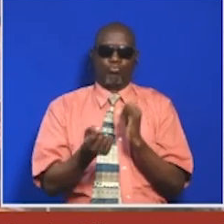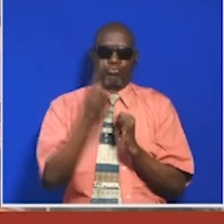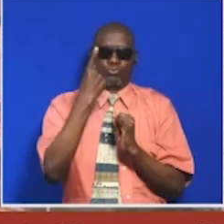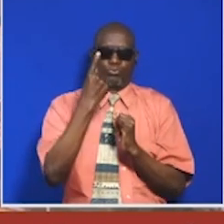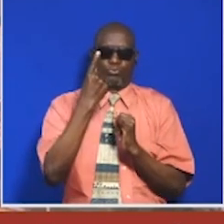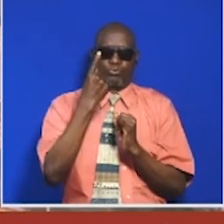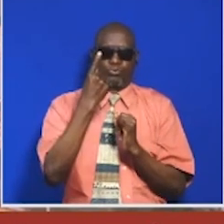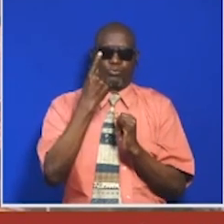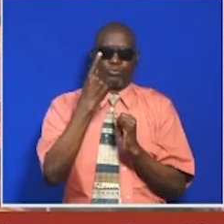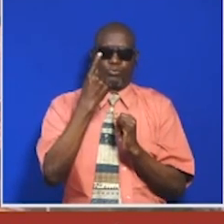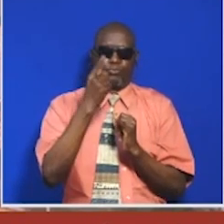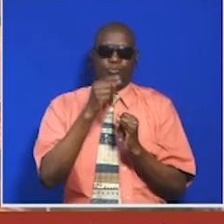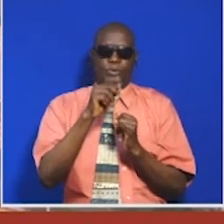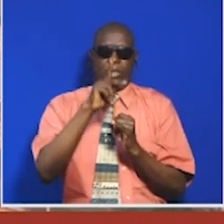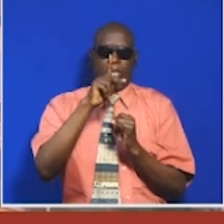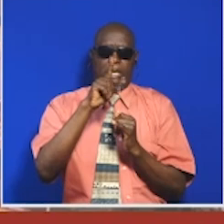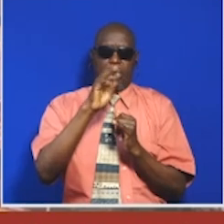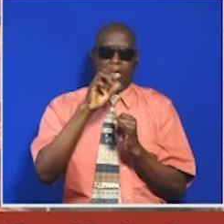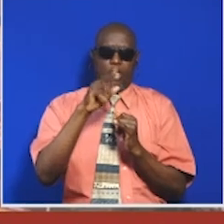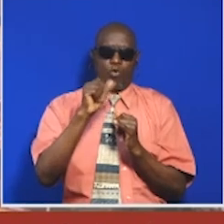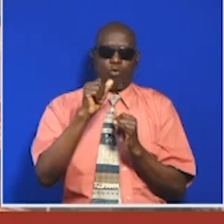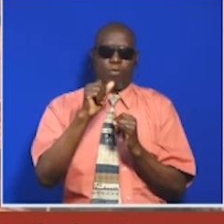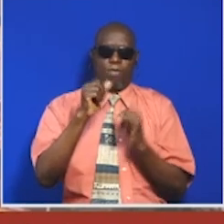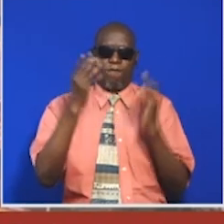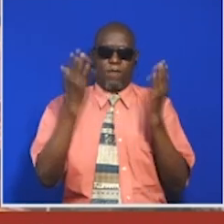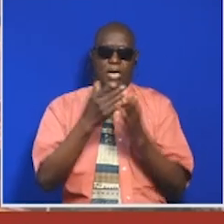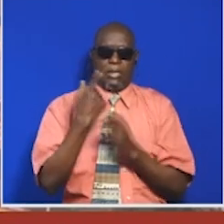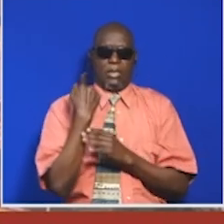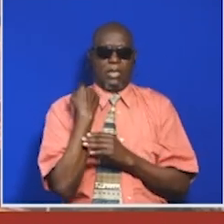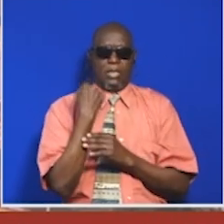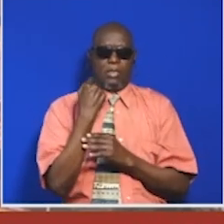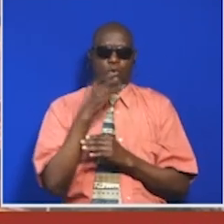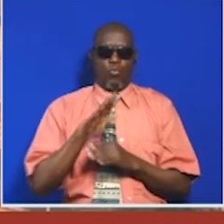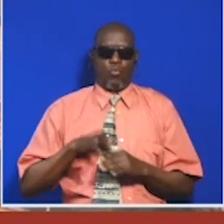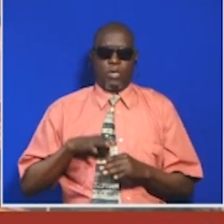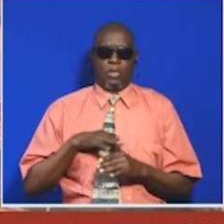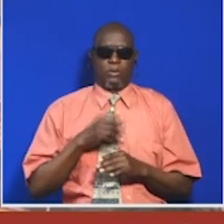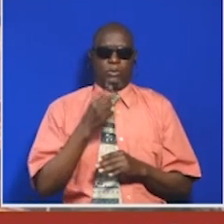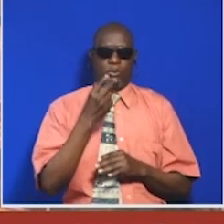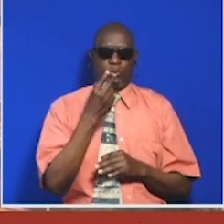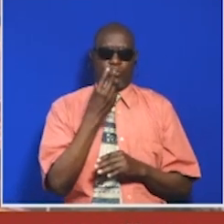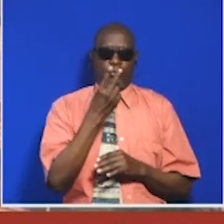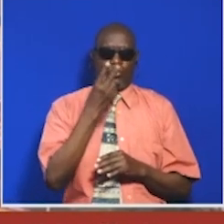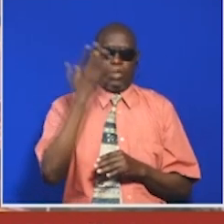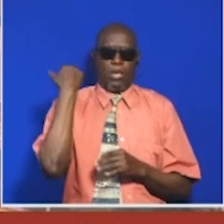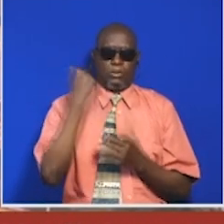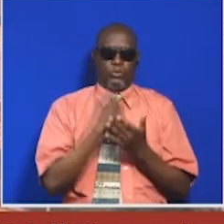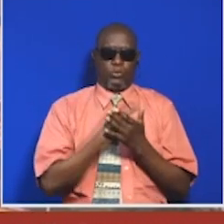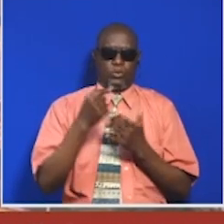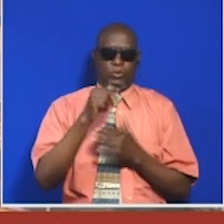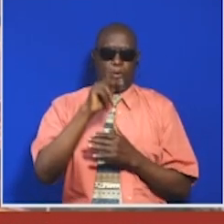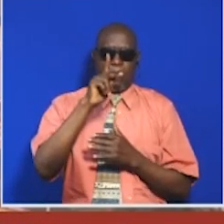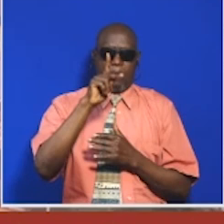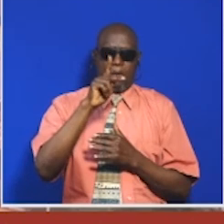la kiusalama la Kerio Valley, tukio la hivi punde likiwa kuuliwa kwa wanawake wawili wiki jana katika kijiji cha Kases, eneo